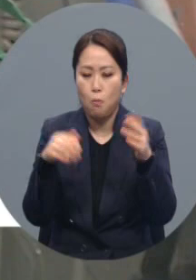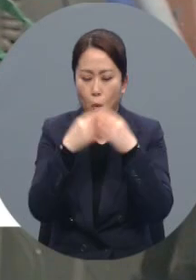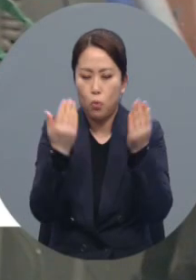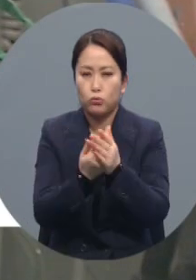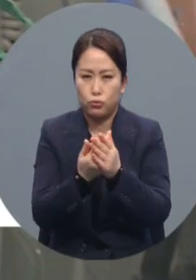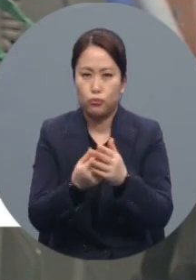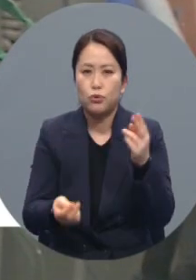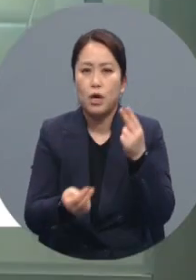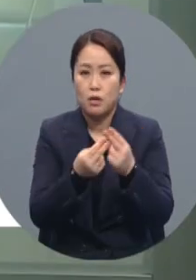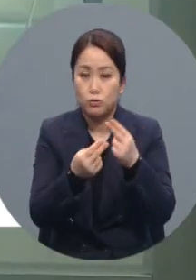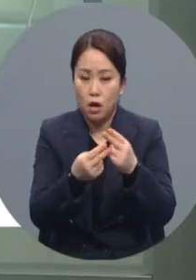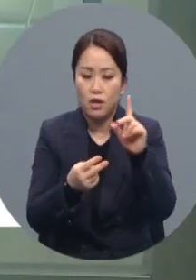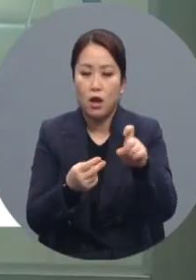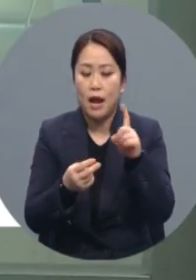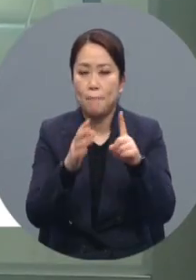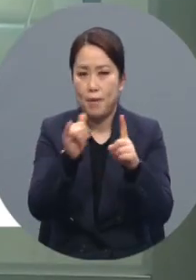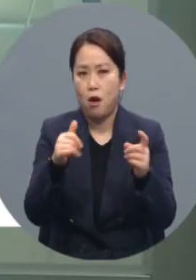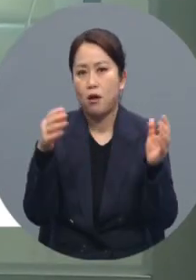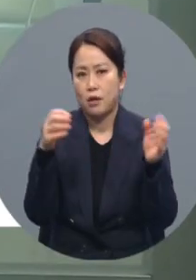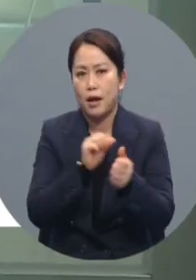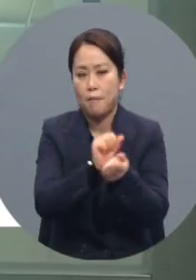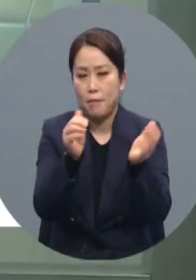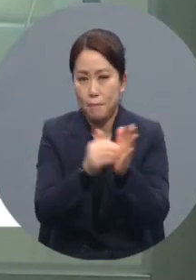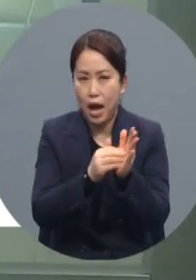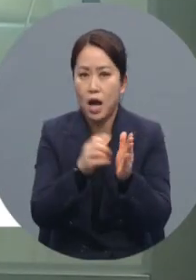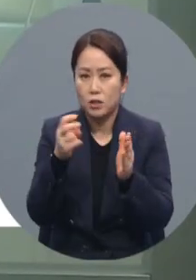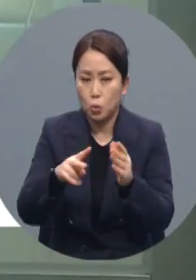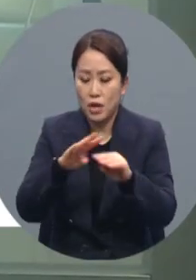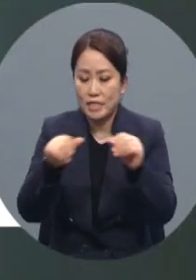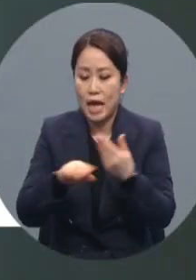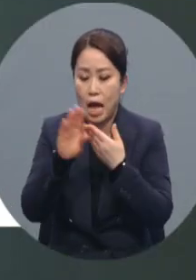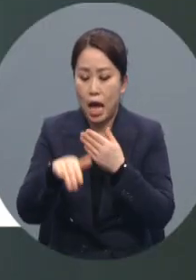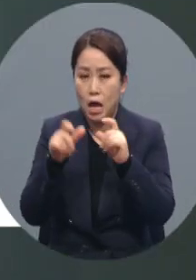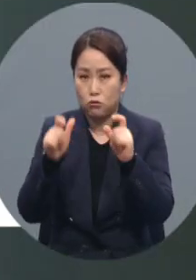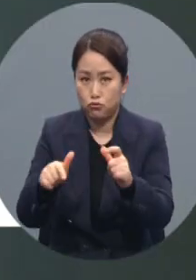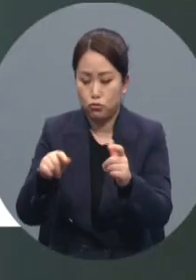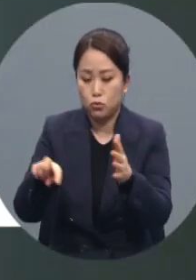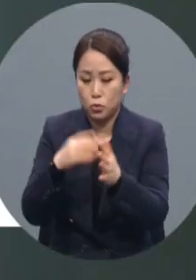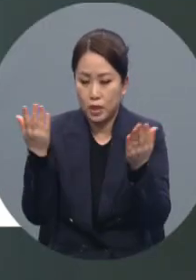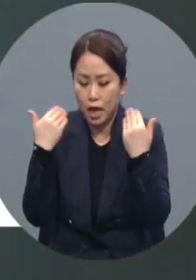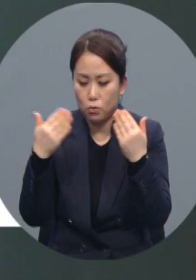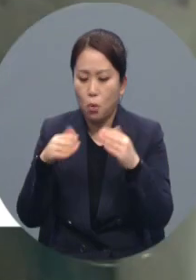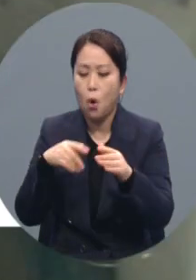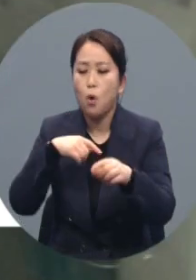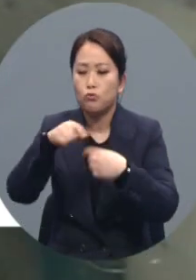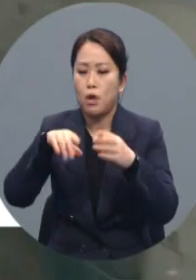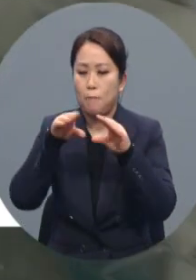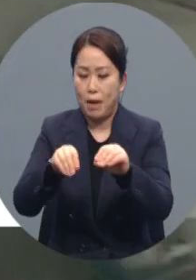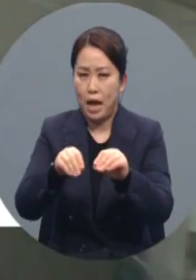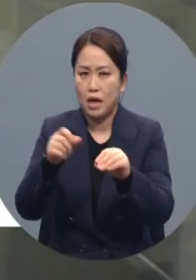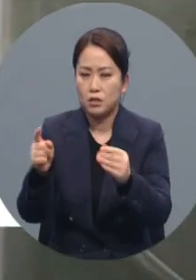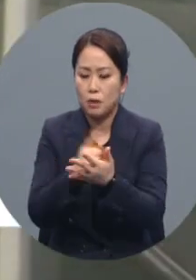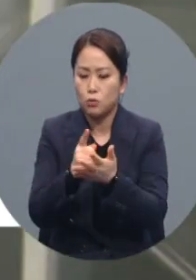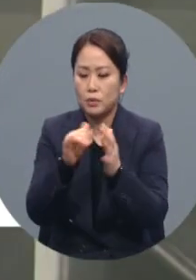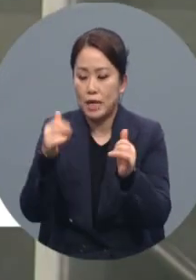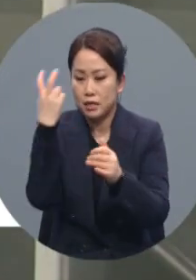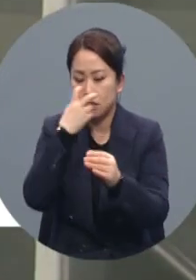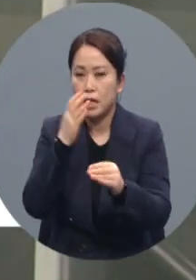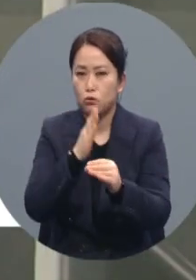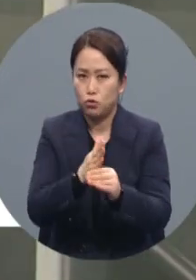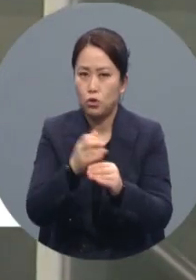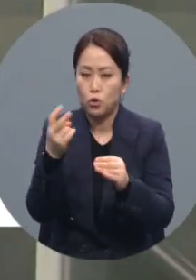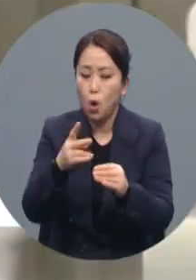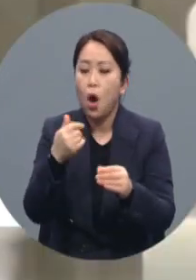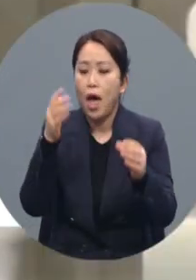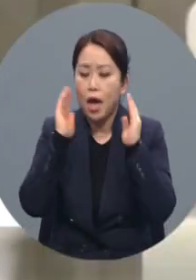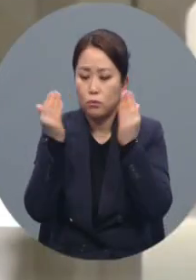나뉘는 사하구에 초등학교는 운영이 중단됐고 접촉자 조사 가 진행중입니다 해운대고 백향목 요 에서도 신도